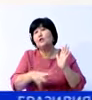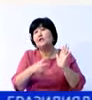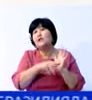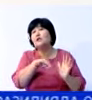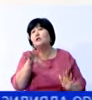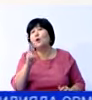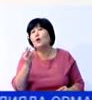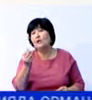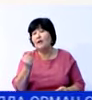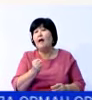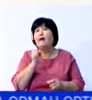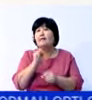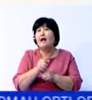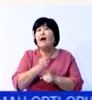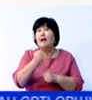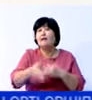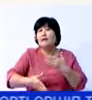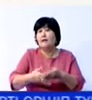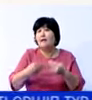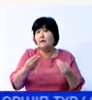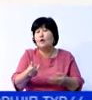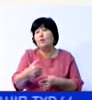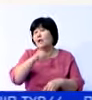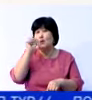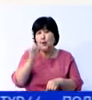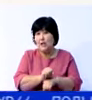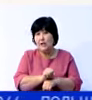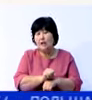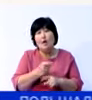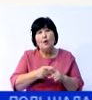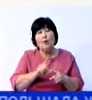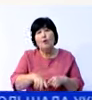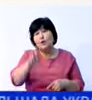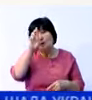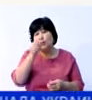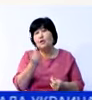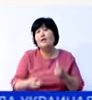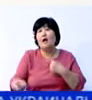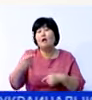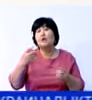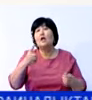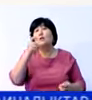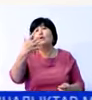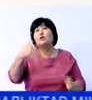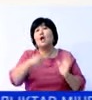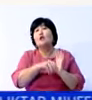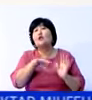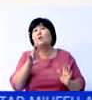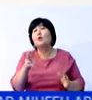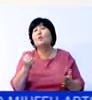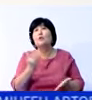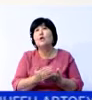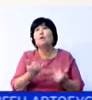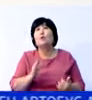миллион теңге тағайындалған әлеуметтік көмек төлемі тоқтатылды. Оның бюджетке қайтаруға жататыны 156 миллион теңге болса,